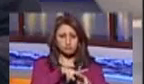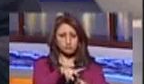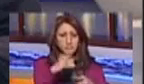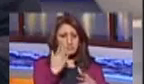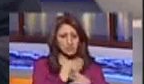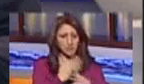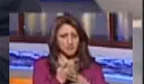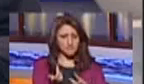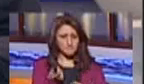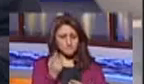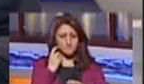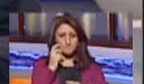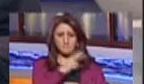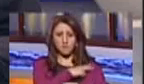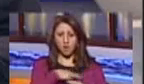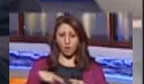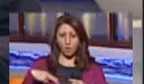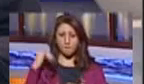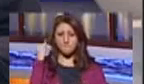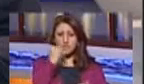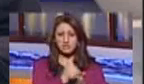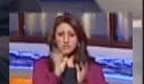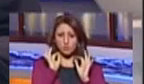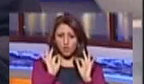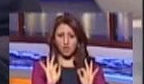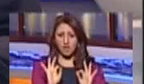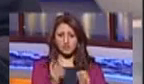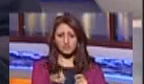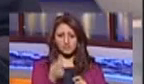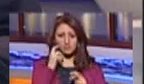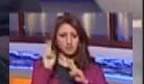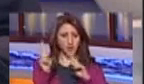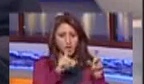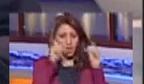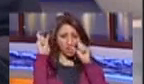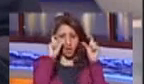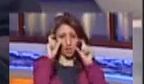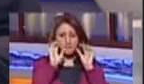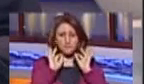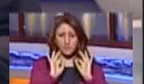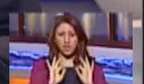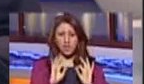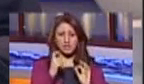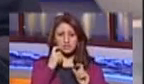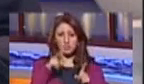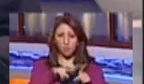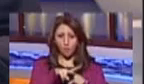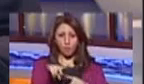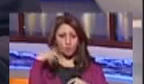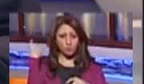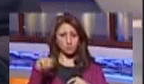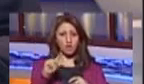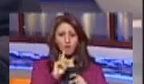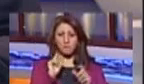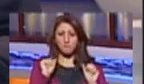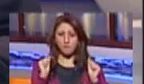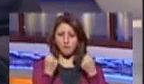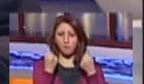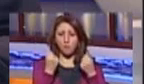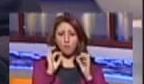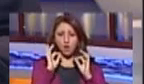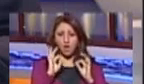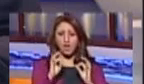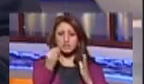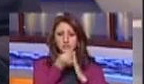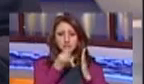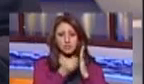وانا النهارده بسال الحكومه عن مسؤوليتها في وقف تردي الاوضاع الامنيه واحتواء العنف ومنع الصدام، وبسال